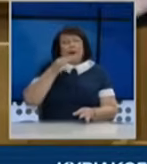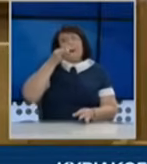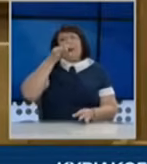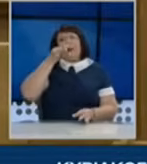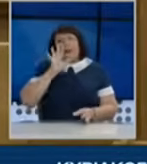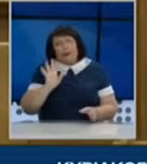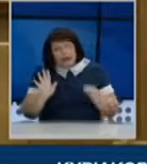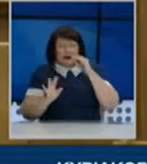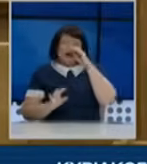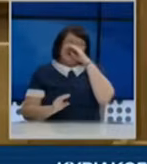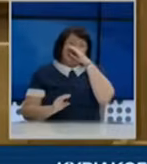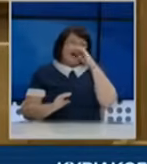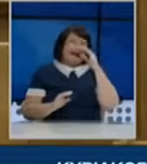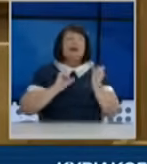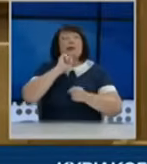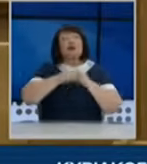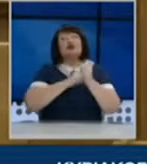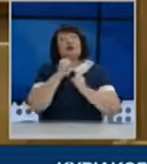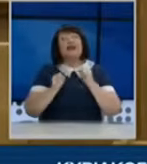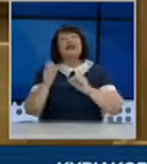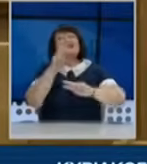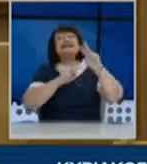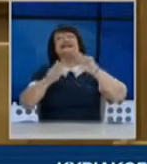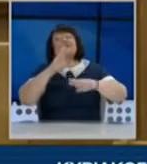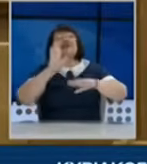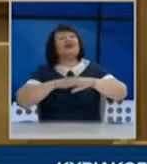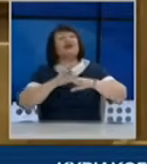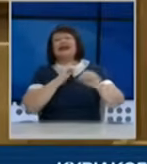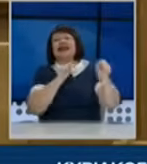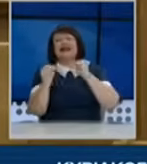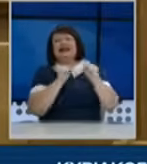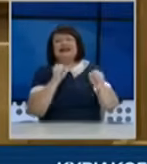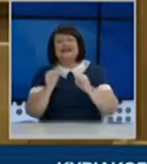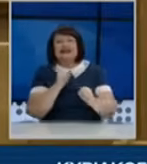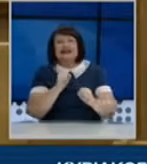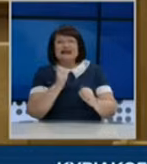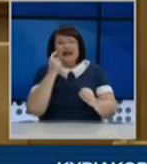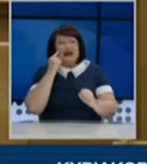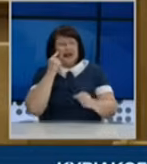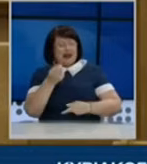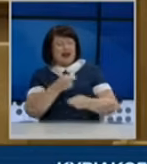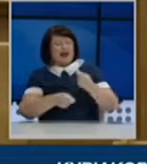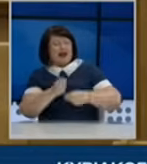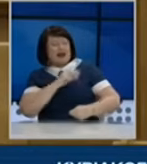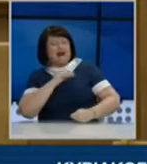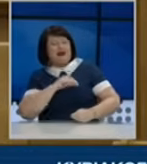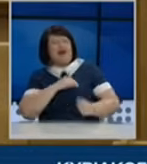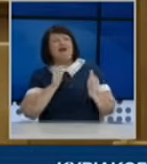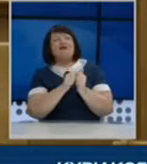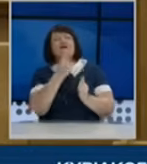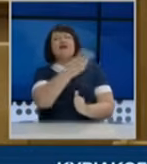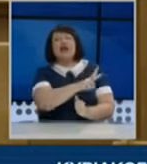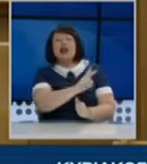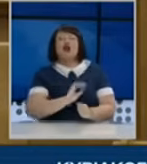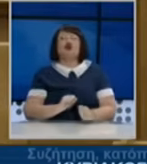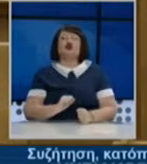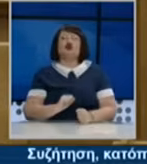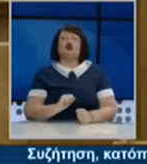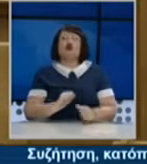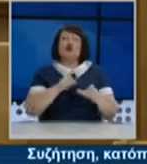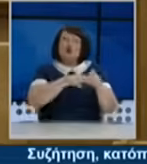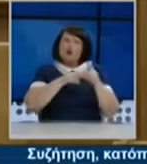Έτσι λέει ο ίδιος του. Δεν είναι η κλιματική κρίση, είναι η μεγάλη μπίζνα των κολλητών του Πρωθυπουργού, των φίλων του, η ΓΕΚ Τέρνα,